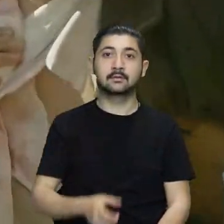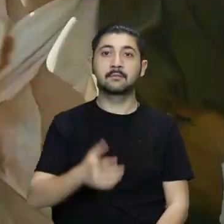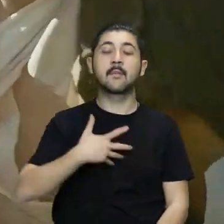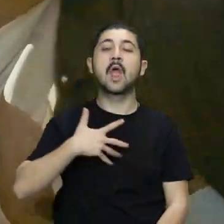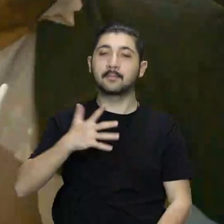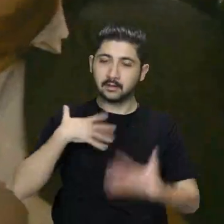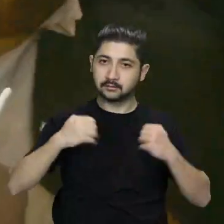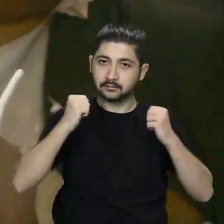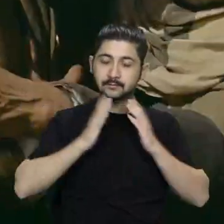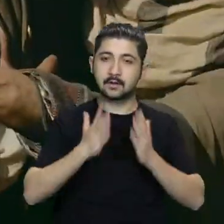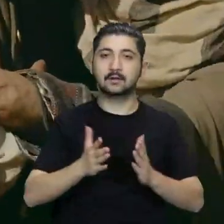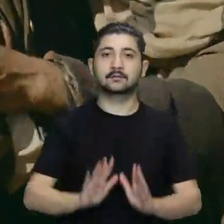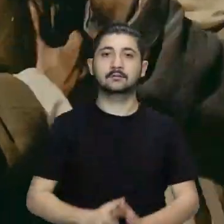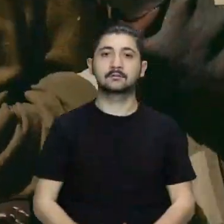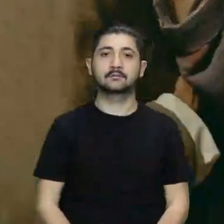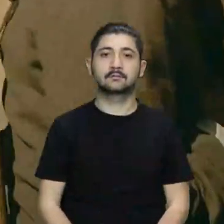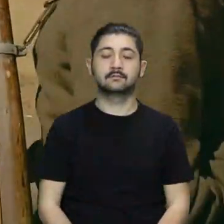merak etmeyin, iyileşeceksiniz.